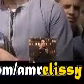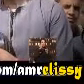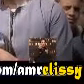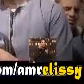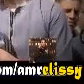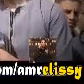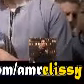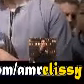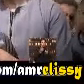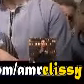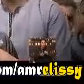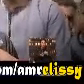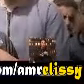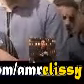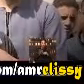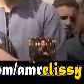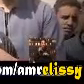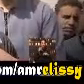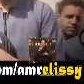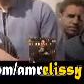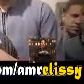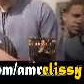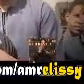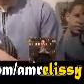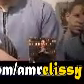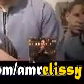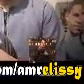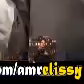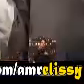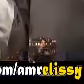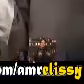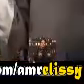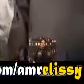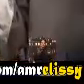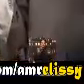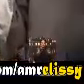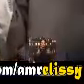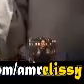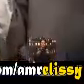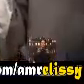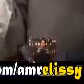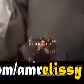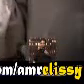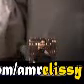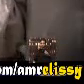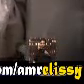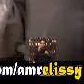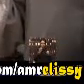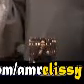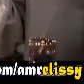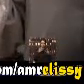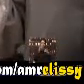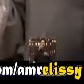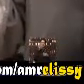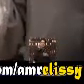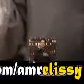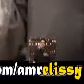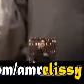الابتدائية من كسر الطفح المياه على سطح الأرض. بنعاني من